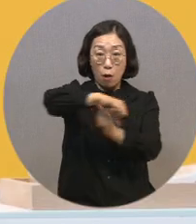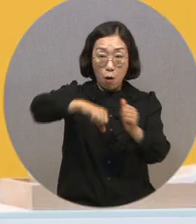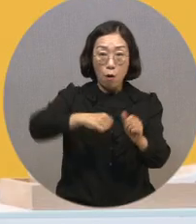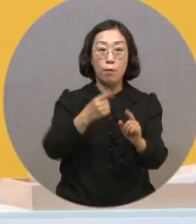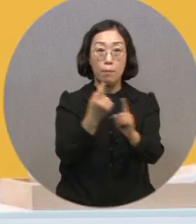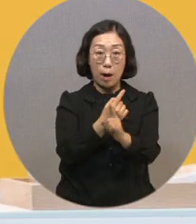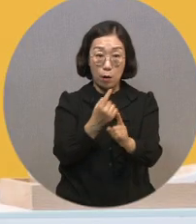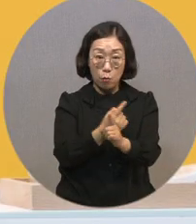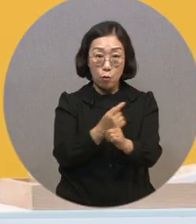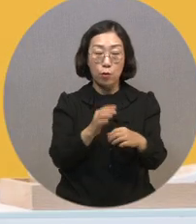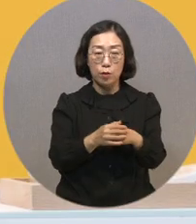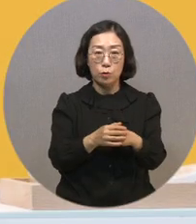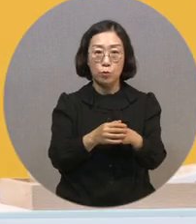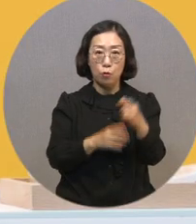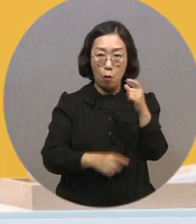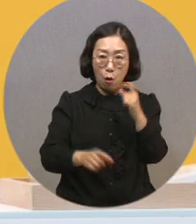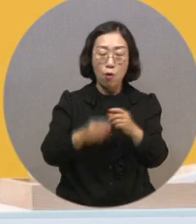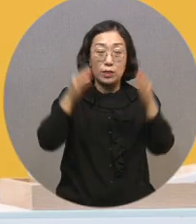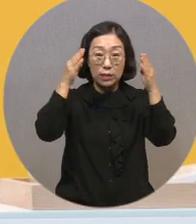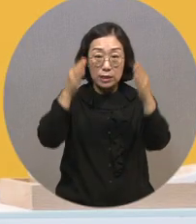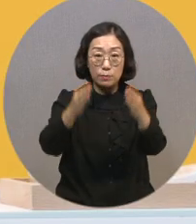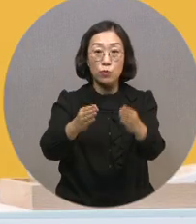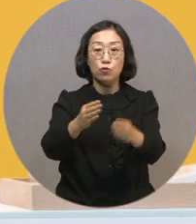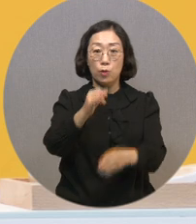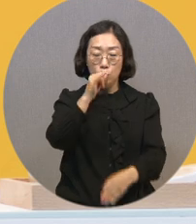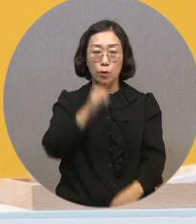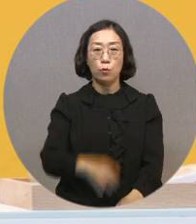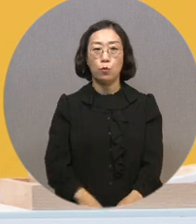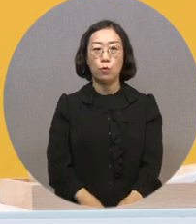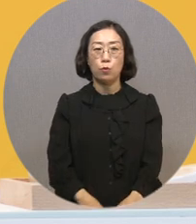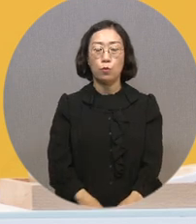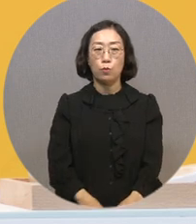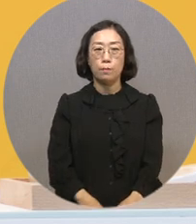지금 집중적으로 좀 투입돼 있고요. 네. 특히